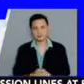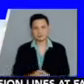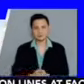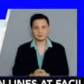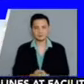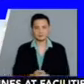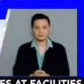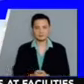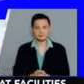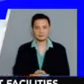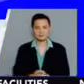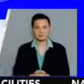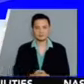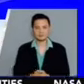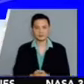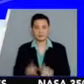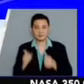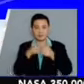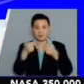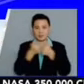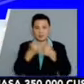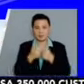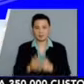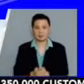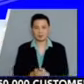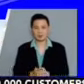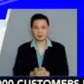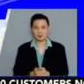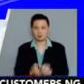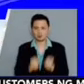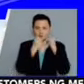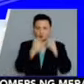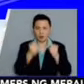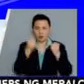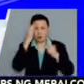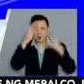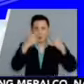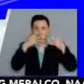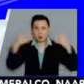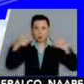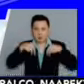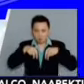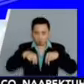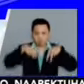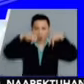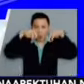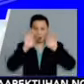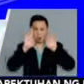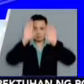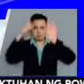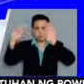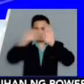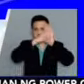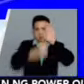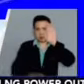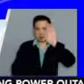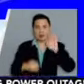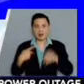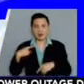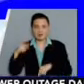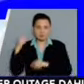Sa first set, patindihan ang depensa at opensa. Pero dahil sa magandang play at pinakawalang attacks, wagi ang